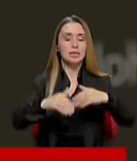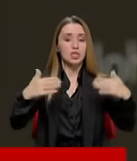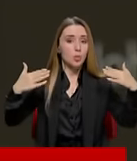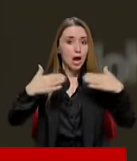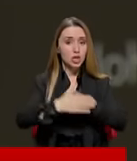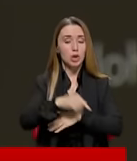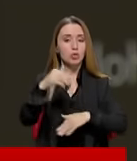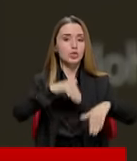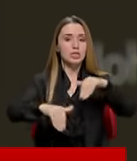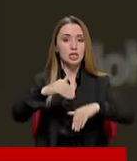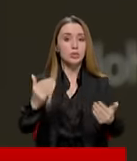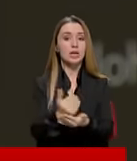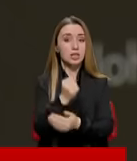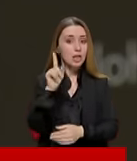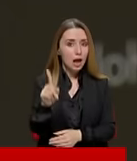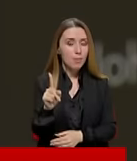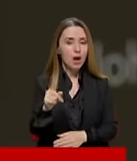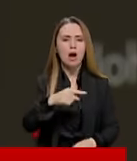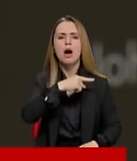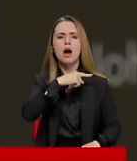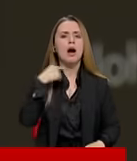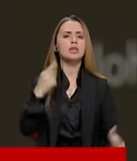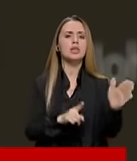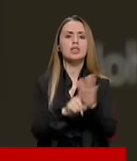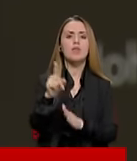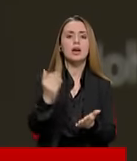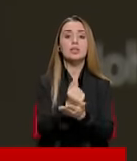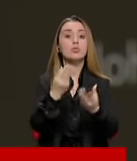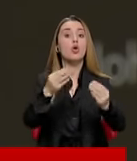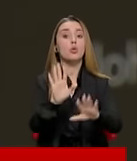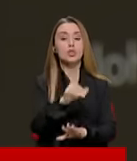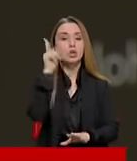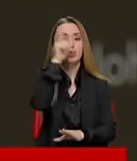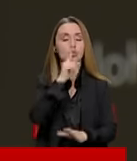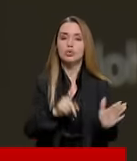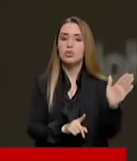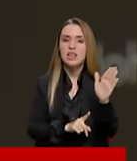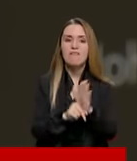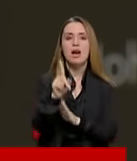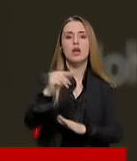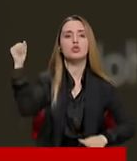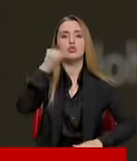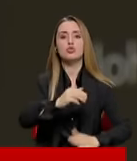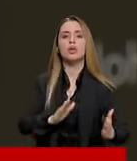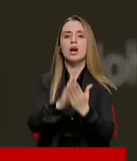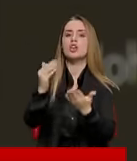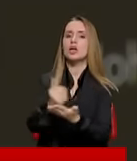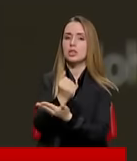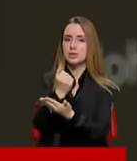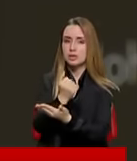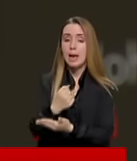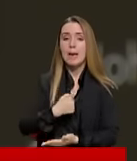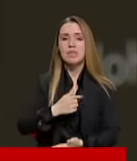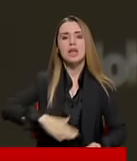Eee bu seçimi kazanacağız ama asla Zafer kazanmış olmayacağız Çünkü Zafer düşmana karşı kazanılır